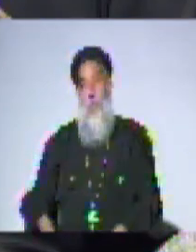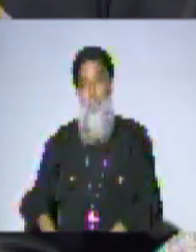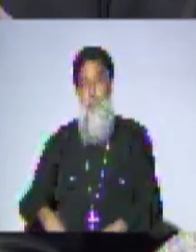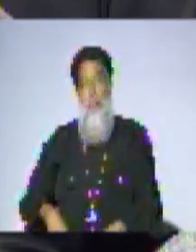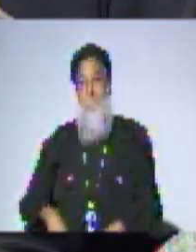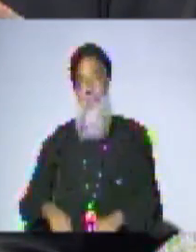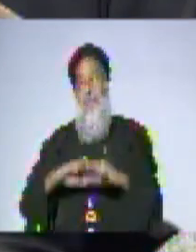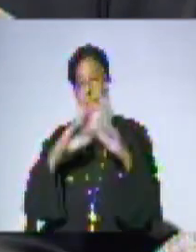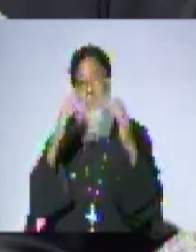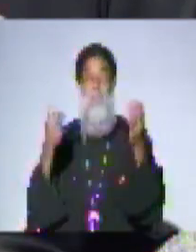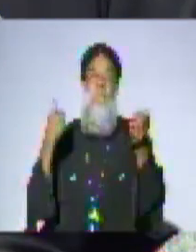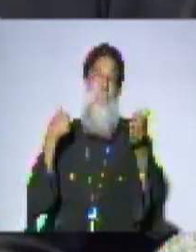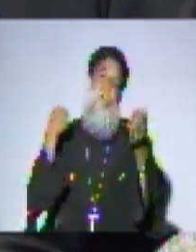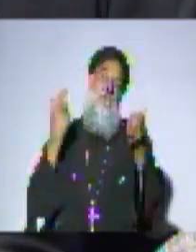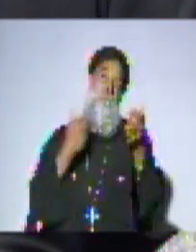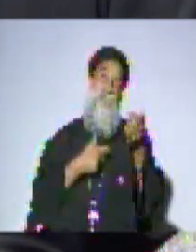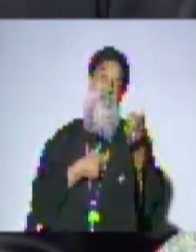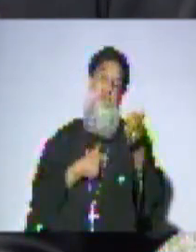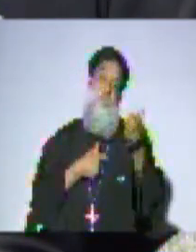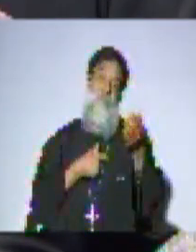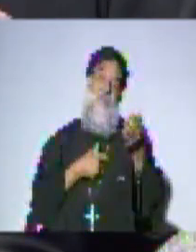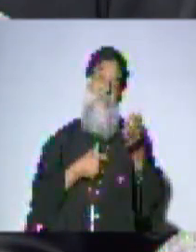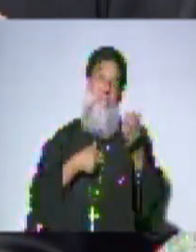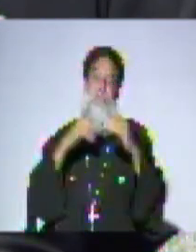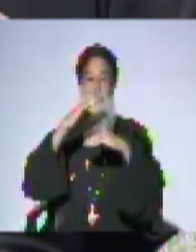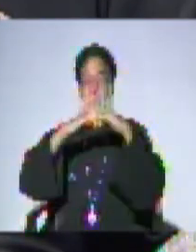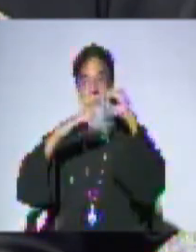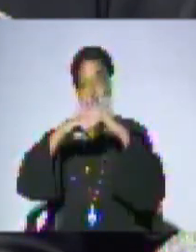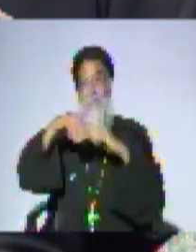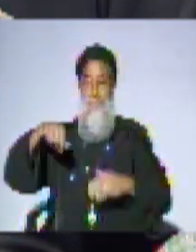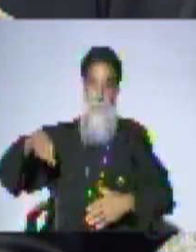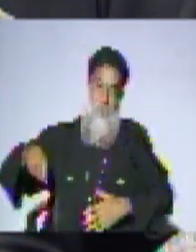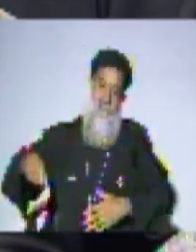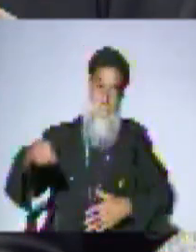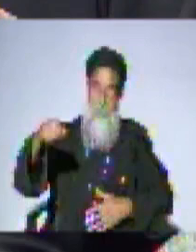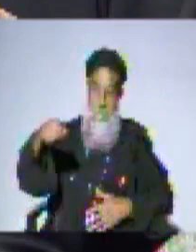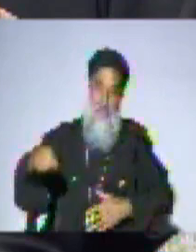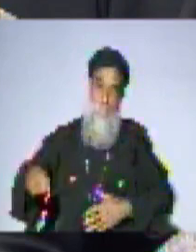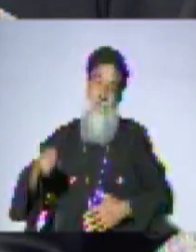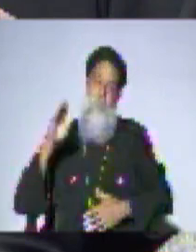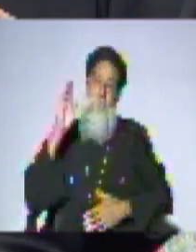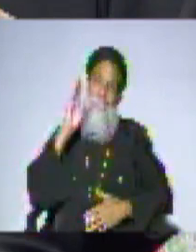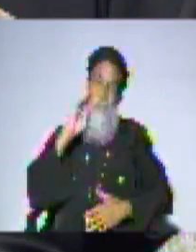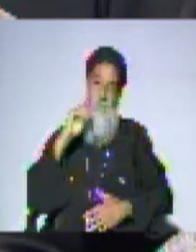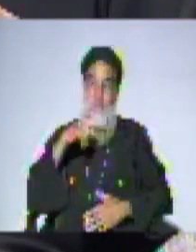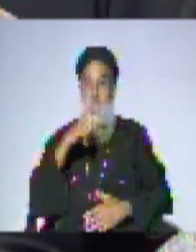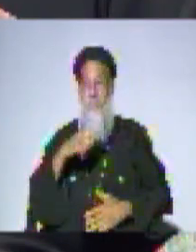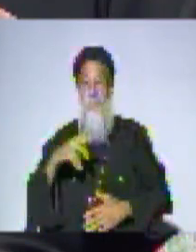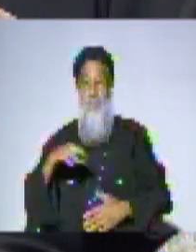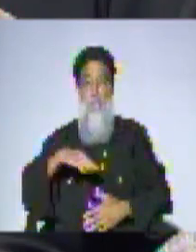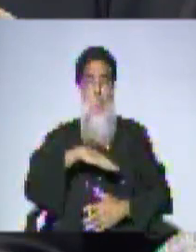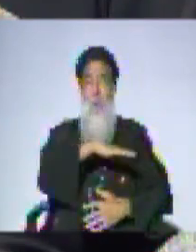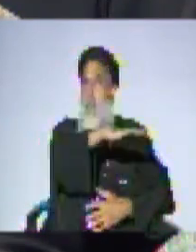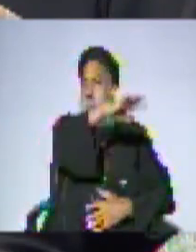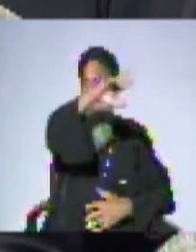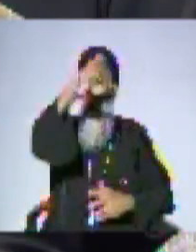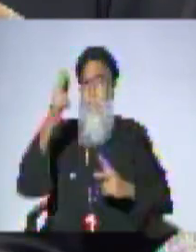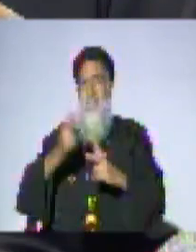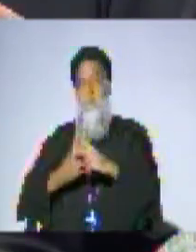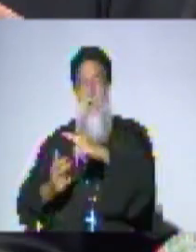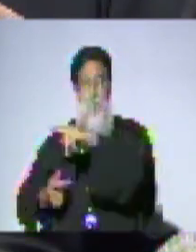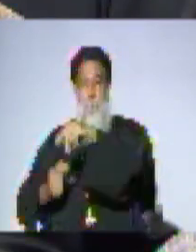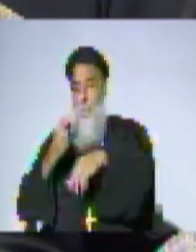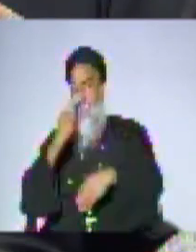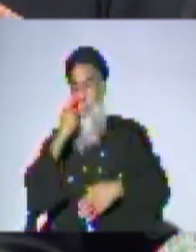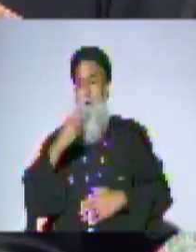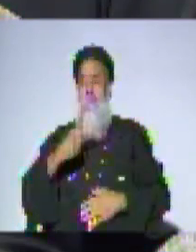الكتاب المقدس أو الليتورجية مصدرها هو الكتاب المقدس. بعد كده سيدنا، الكل مذلول